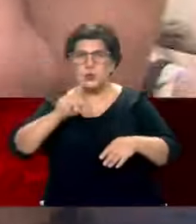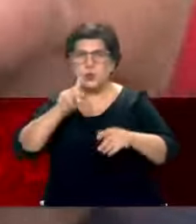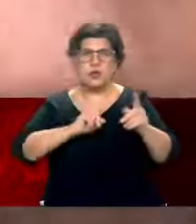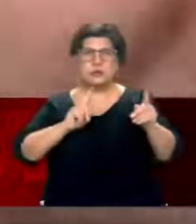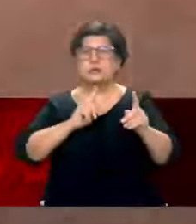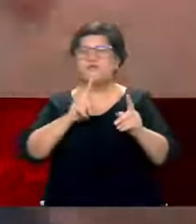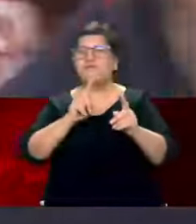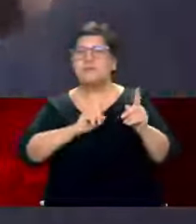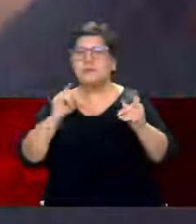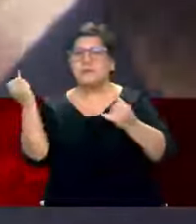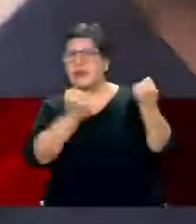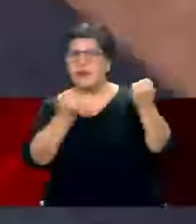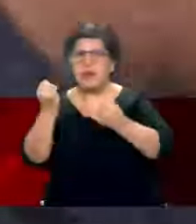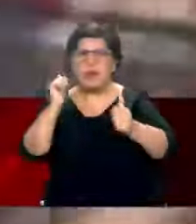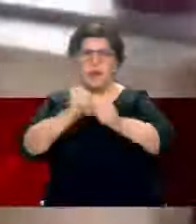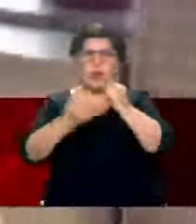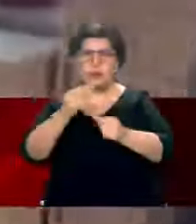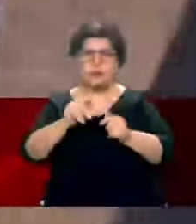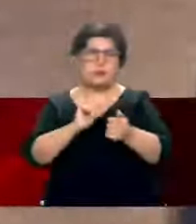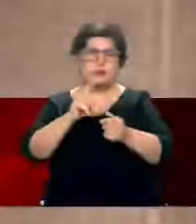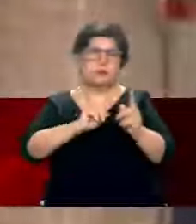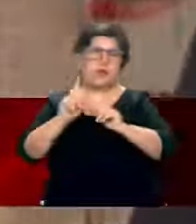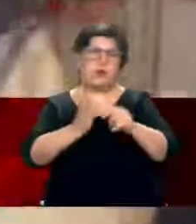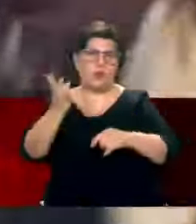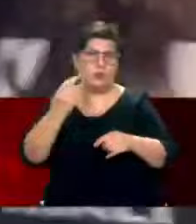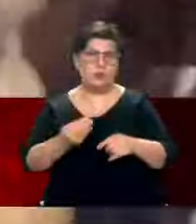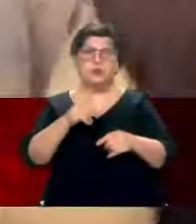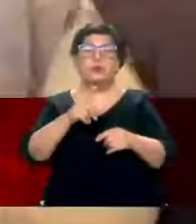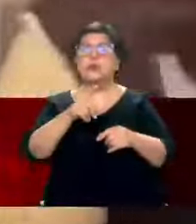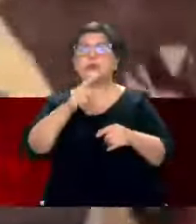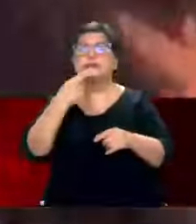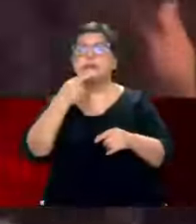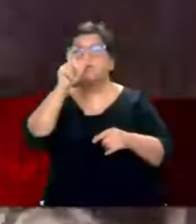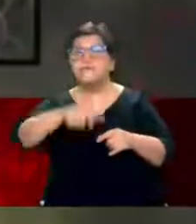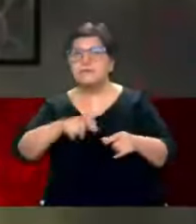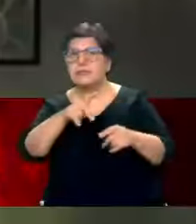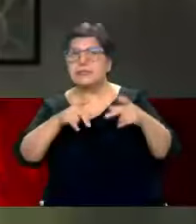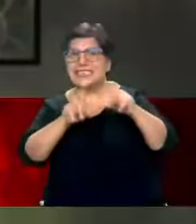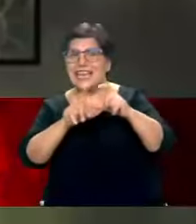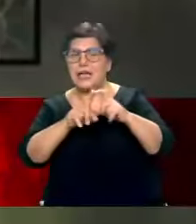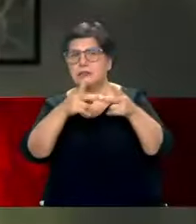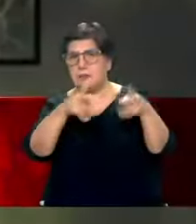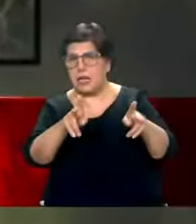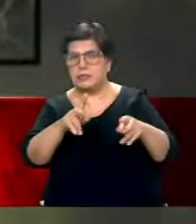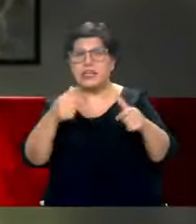olmuştu. Savcı o davada Dilan Polat'ın beraatini, eşi Engin Polat'ınsa 3 yıl hapsini istedi.